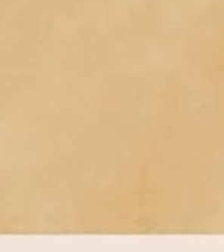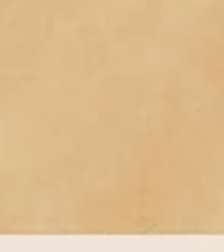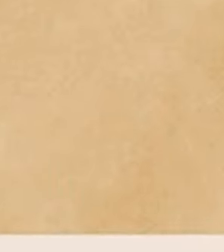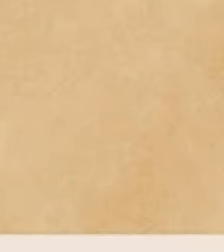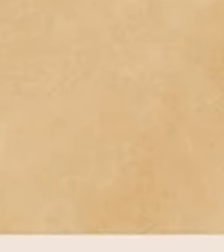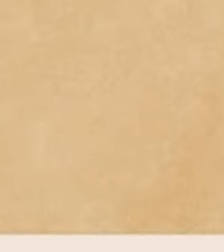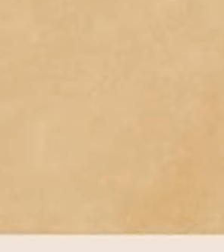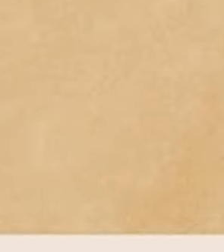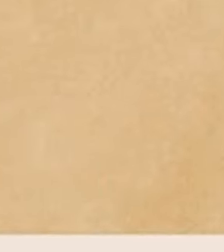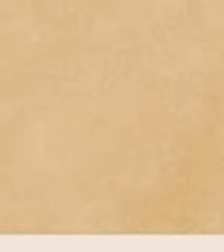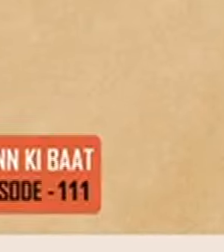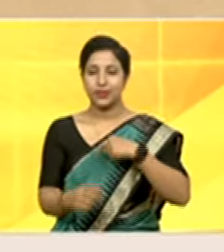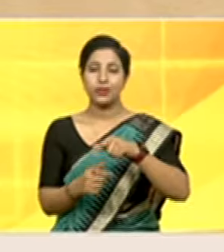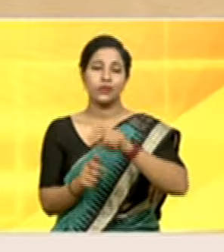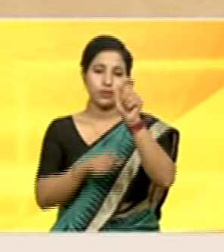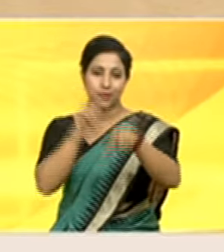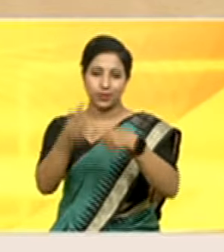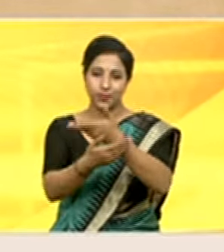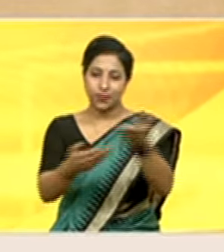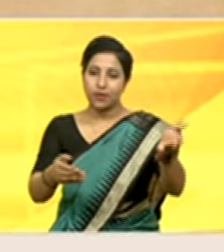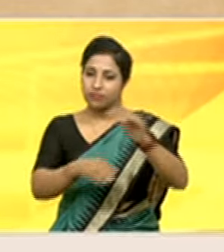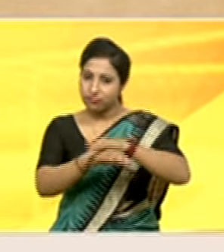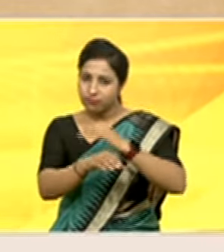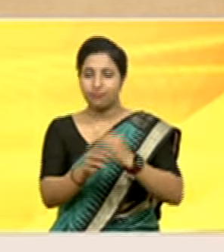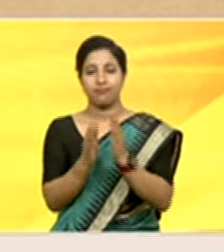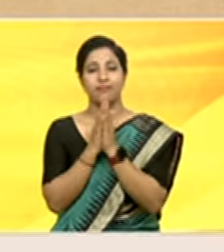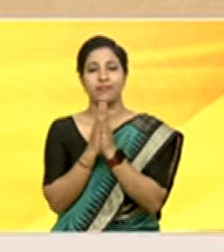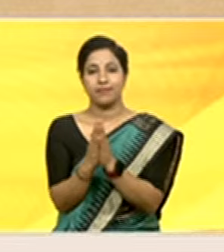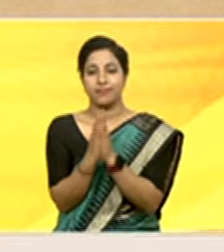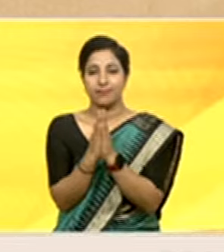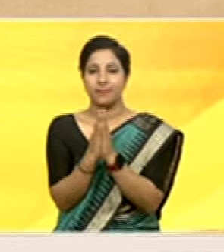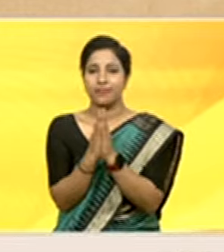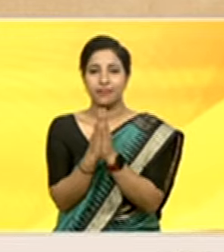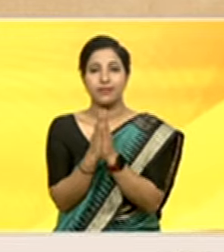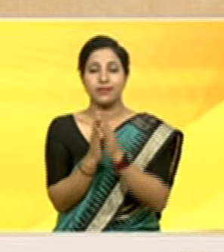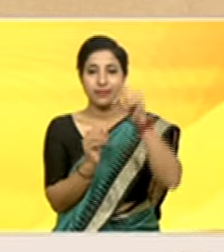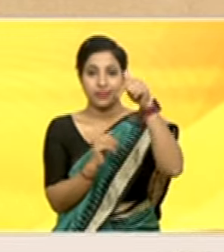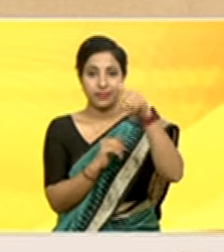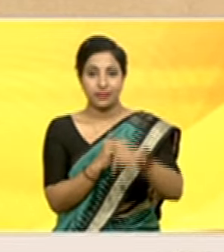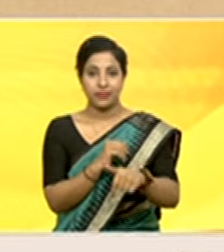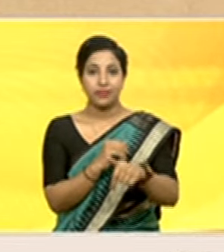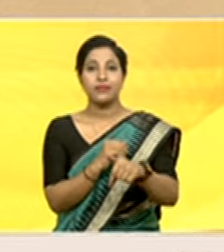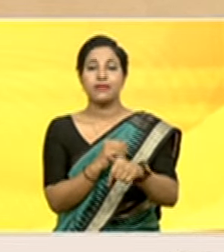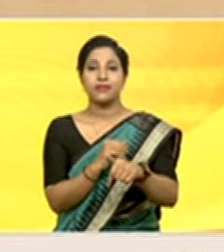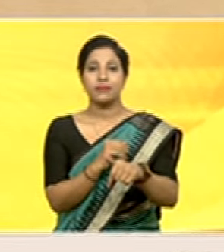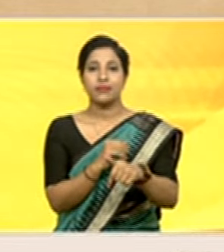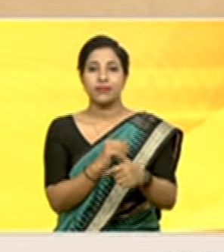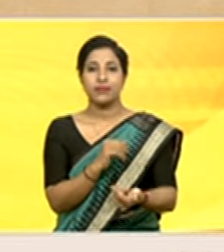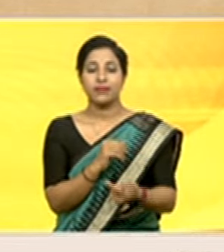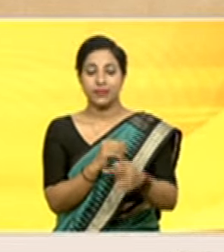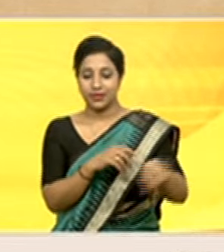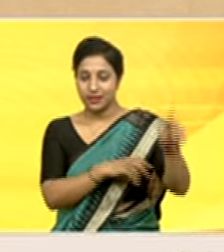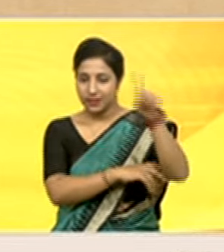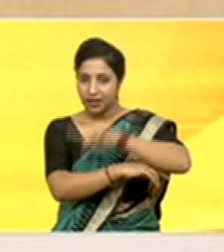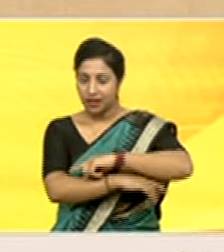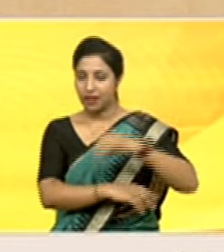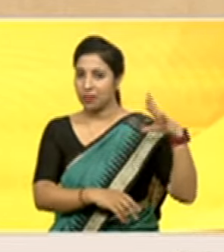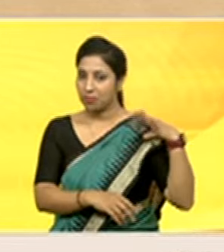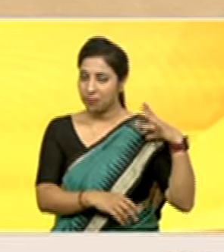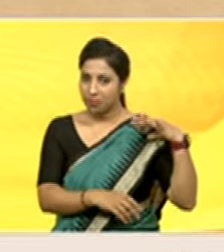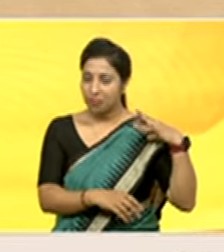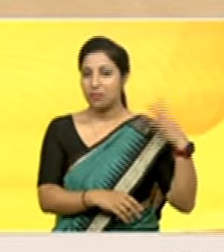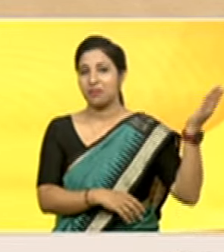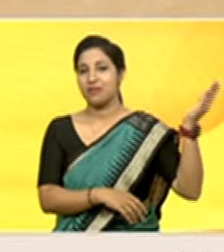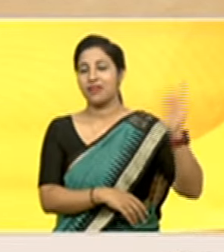मेरे प्यारे देश्वासियों नमस्कार आज वो दिन आही गया